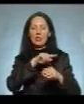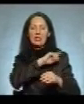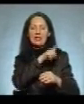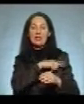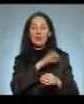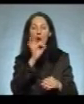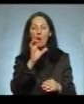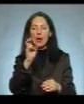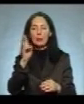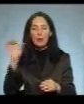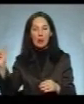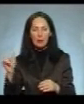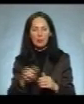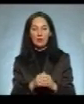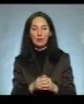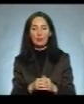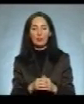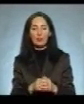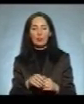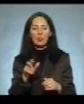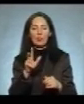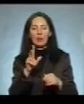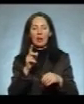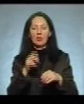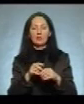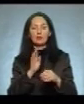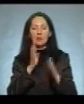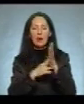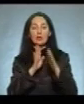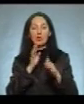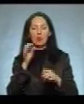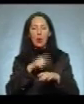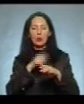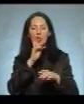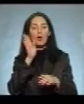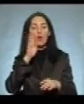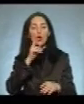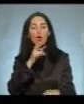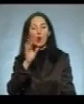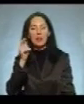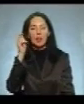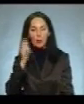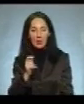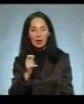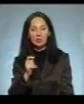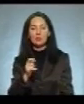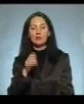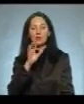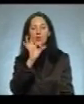година водоканал приїхав, перекрив воду. І взяли, ОСББ взяв електрика,